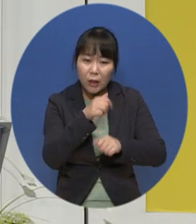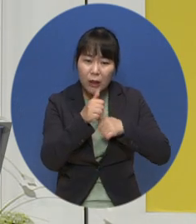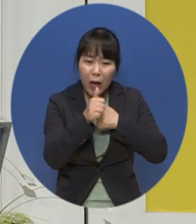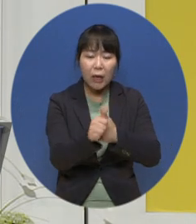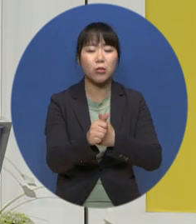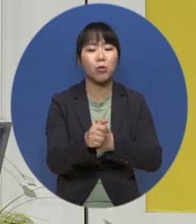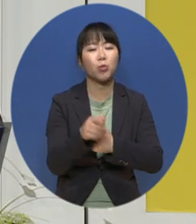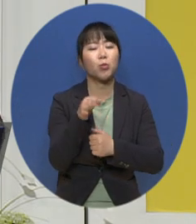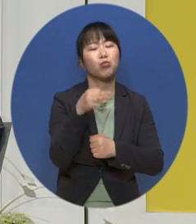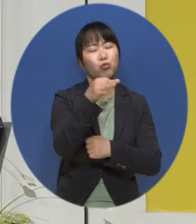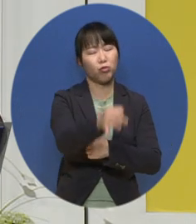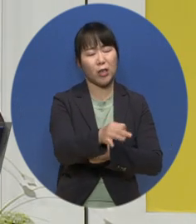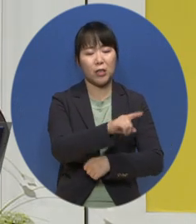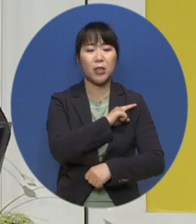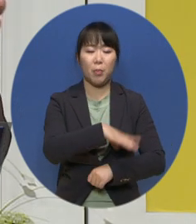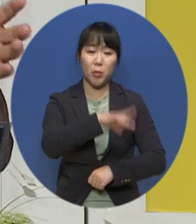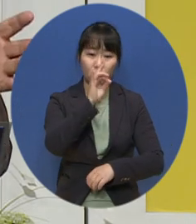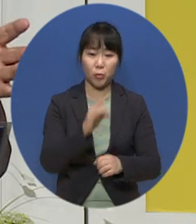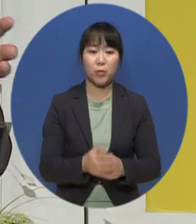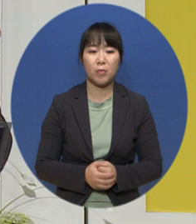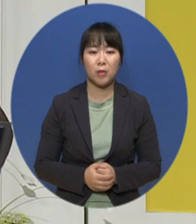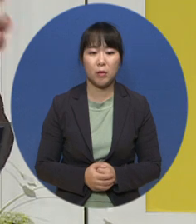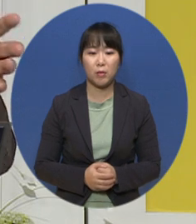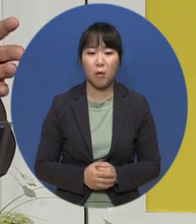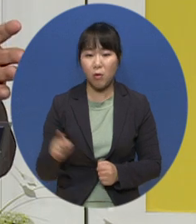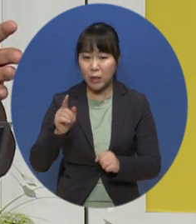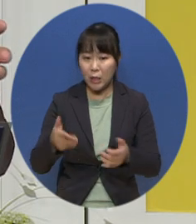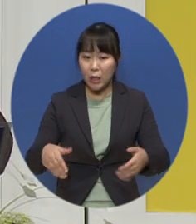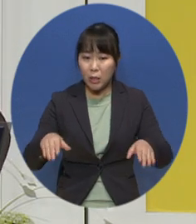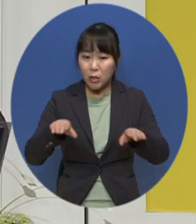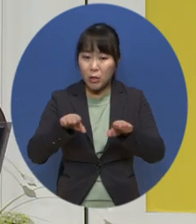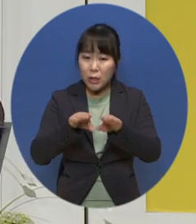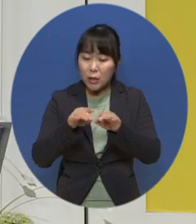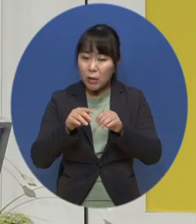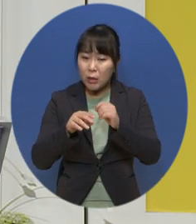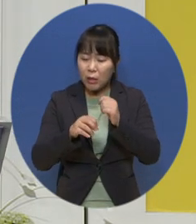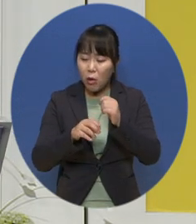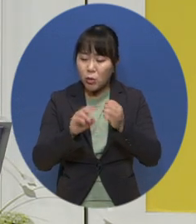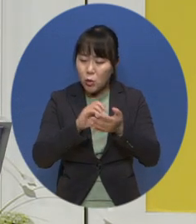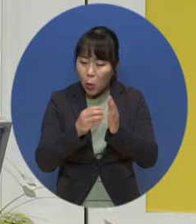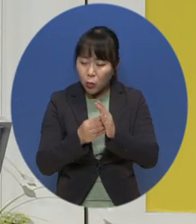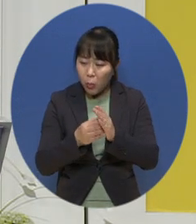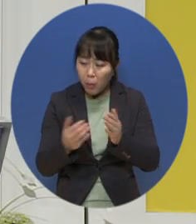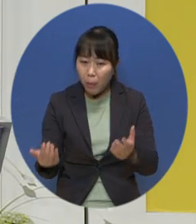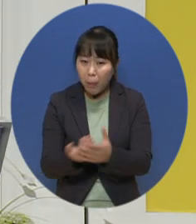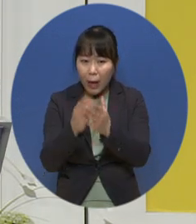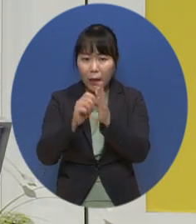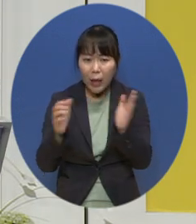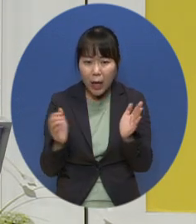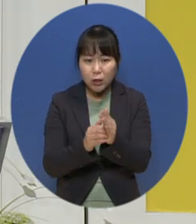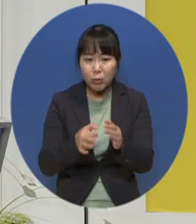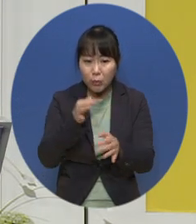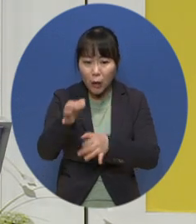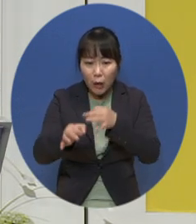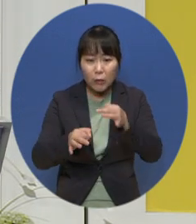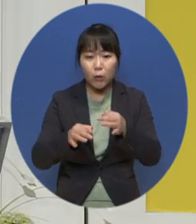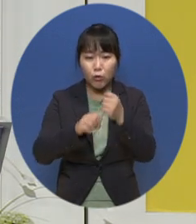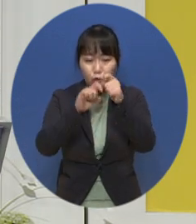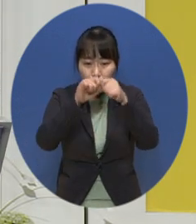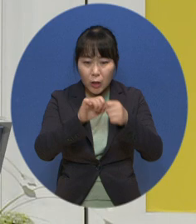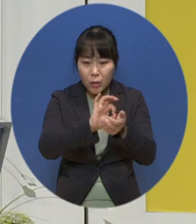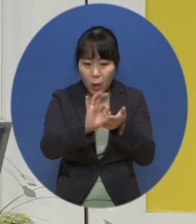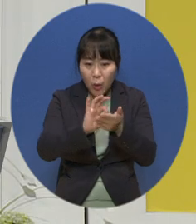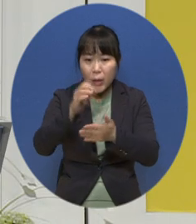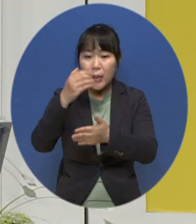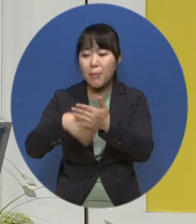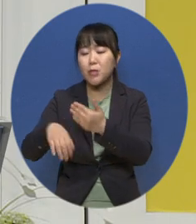이거 그 다음에 어느정도 기반 있을 때까지는 주는 돈은 구체 조스 고 나머지는